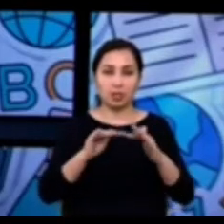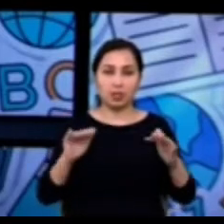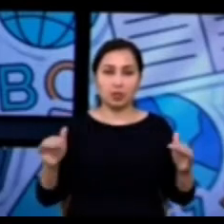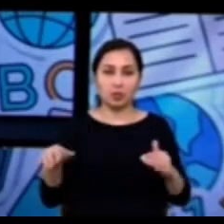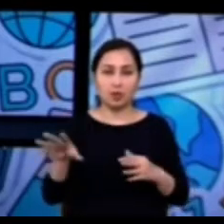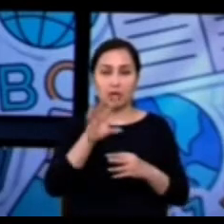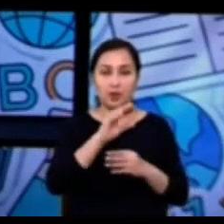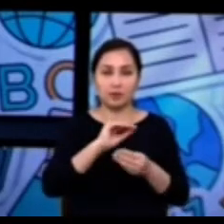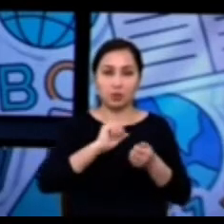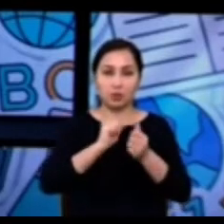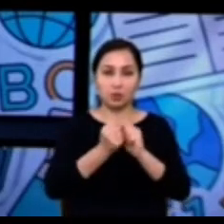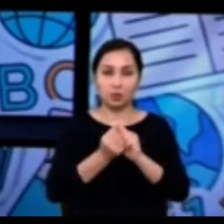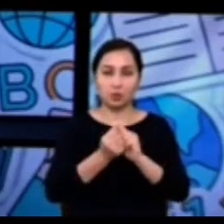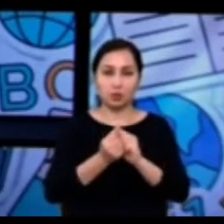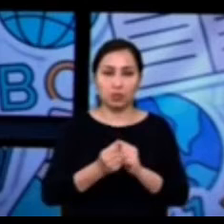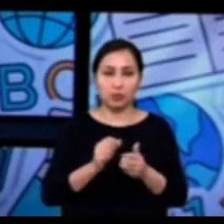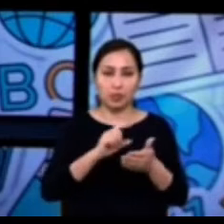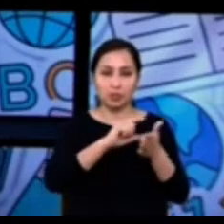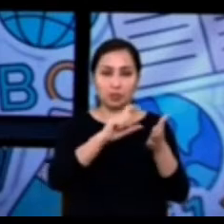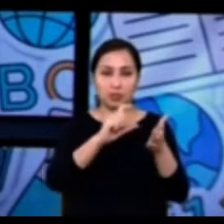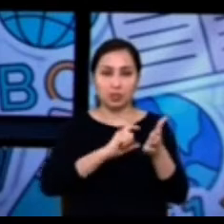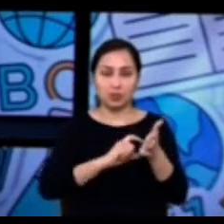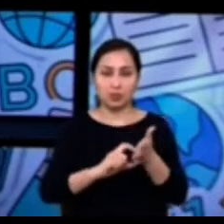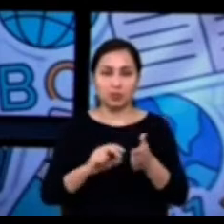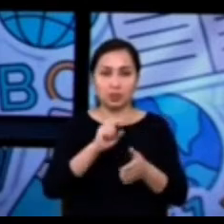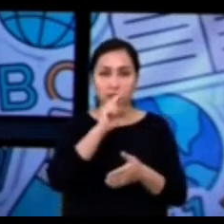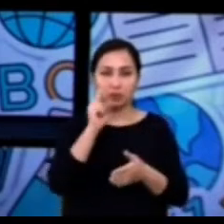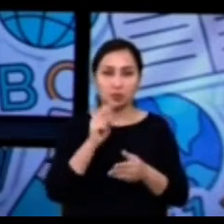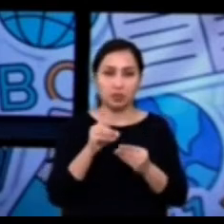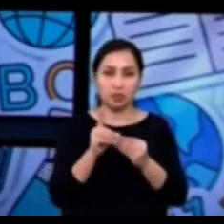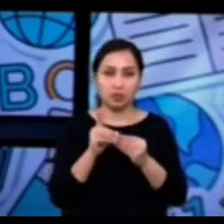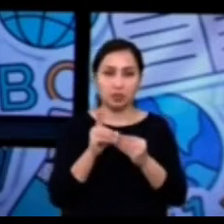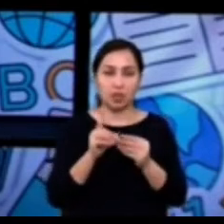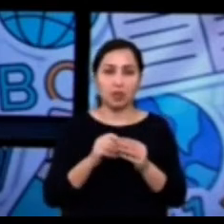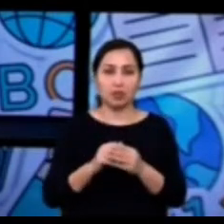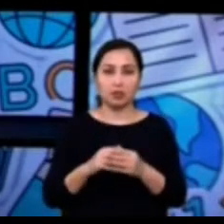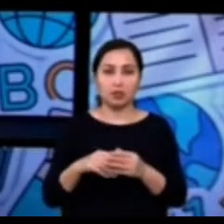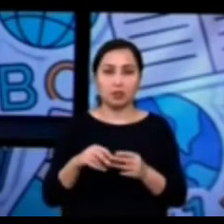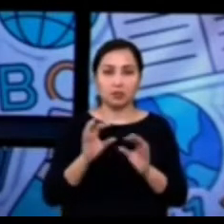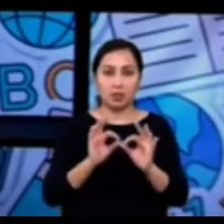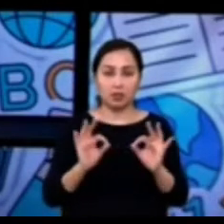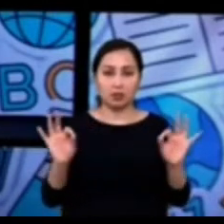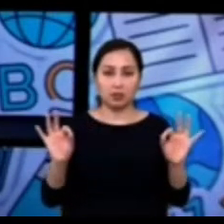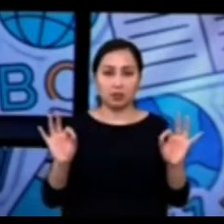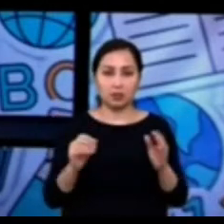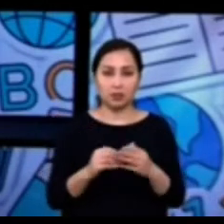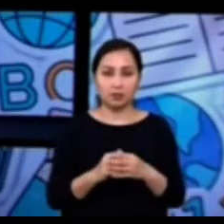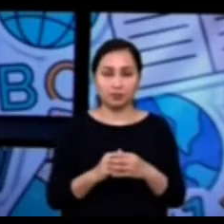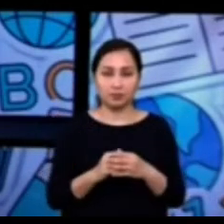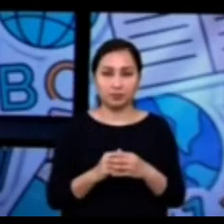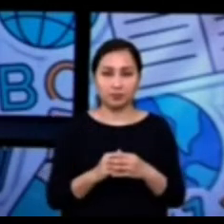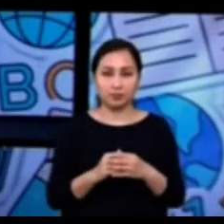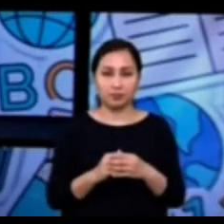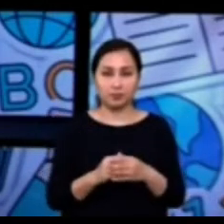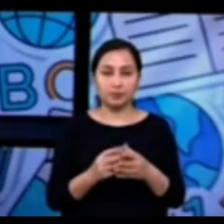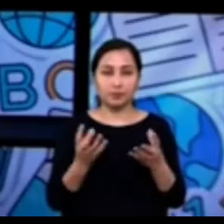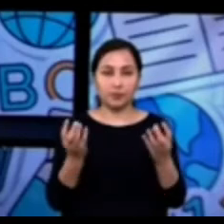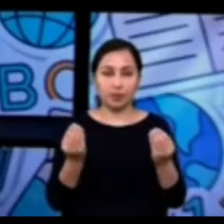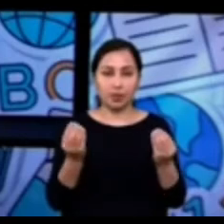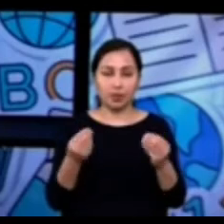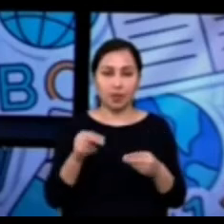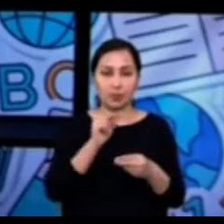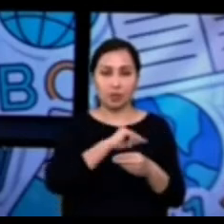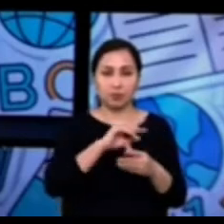что вы выучили наизусть стихотворение на странице 11 на отлично. А еще